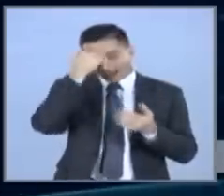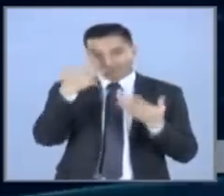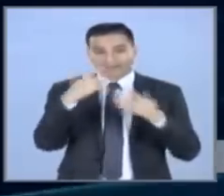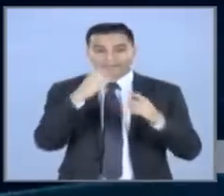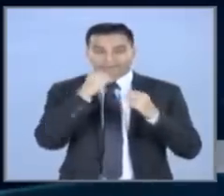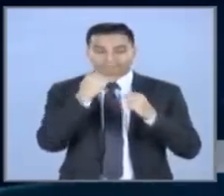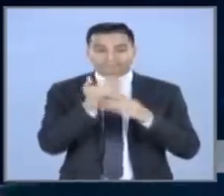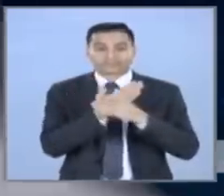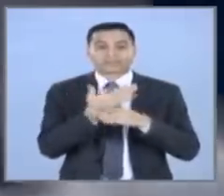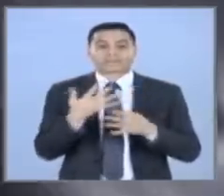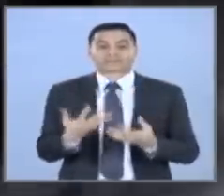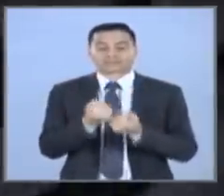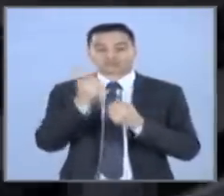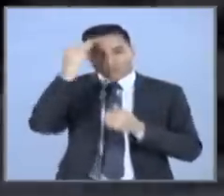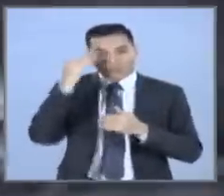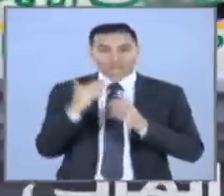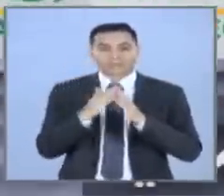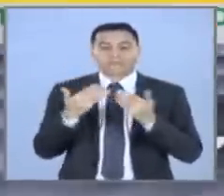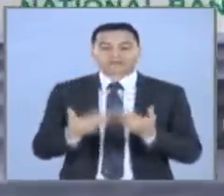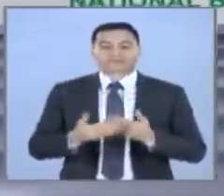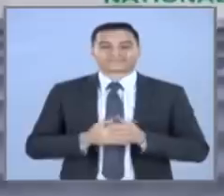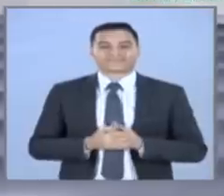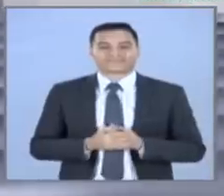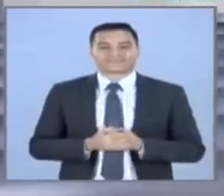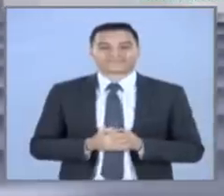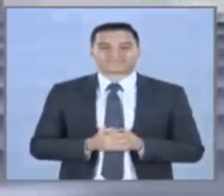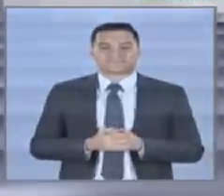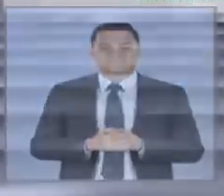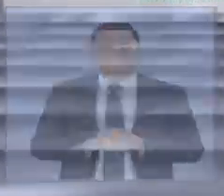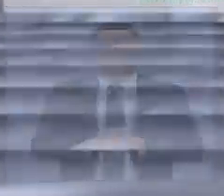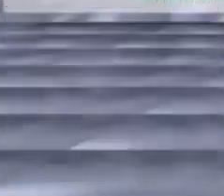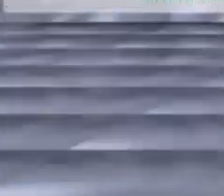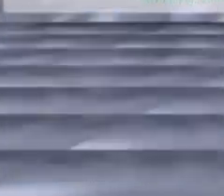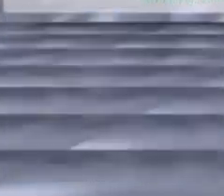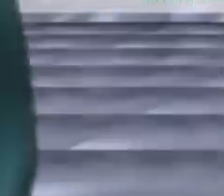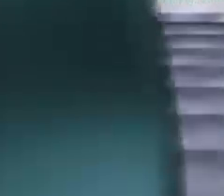45 ألف جنيه في خزنة البنك الأهلي لدعم المرأة المعيلة والشمول المالي.